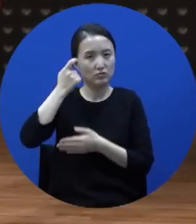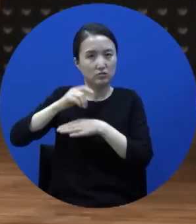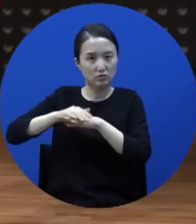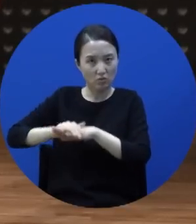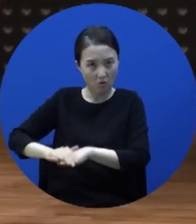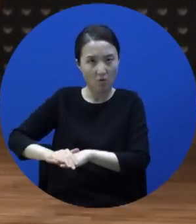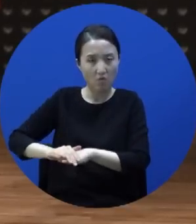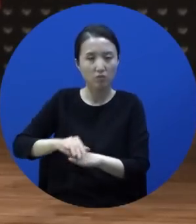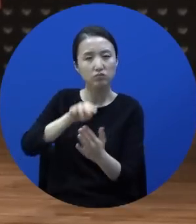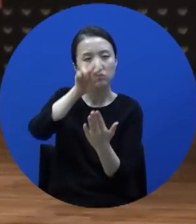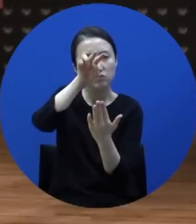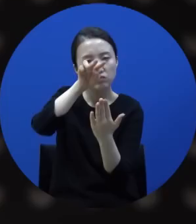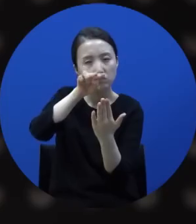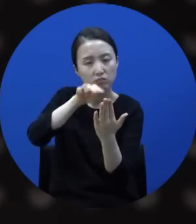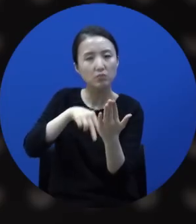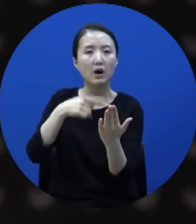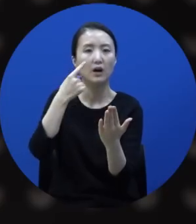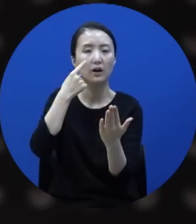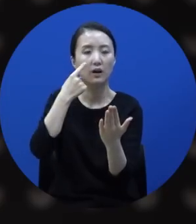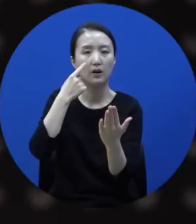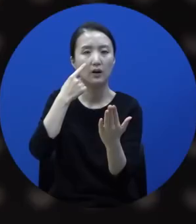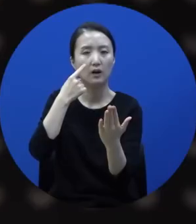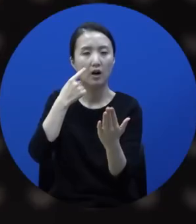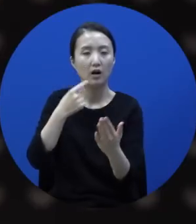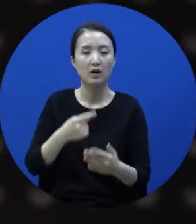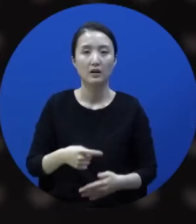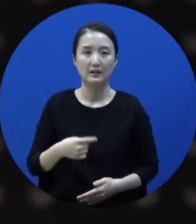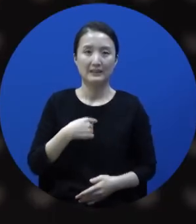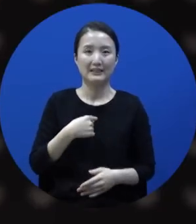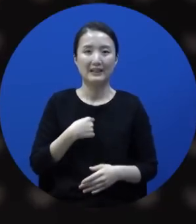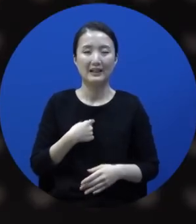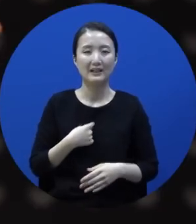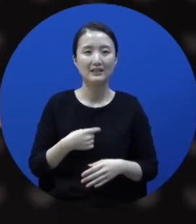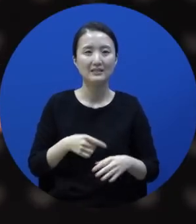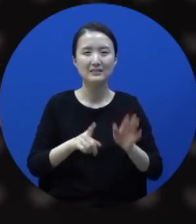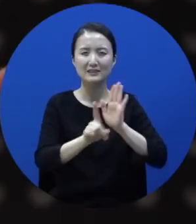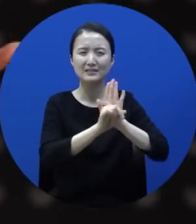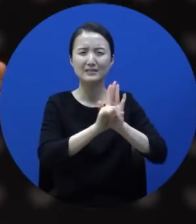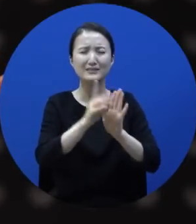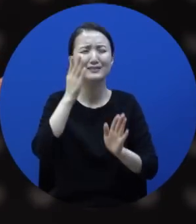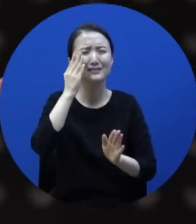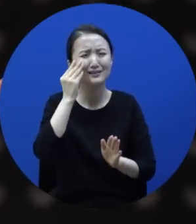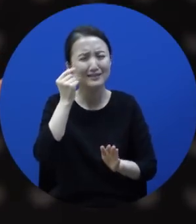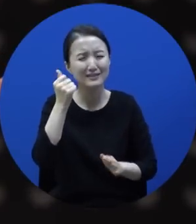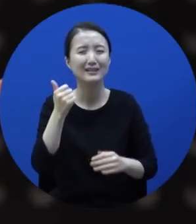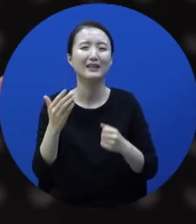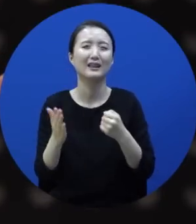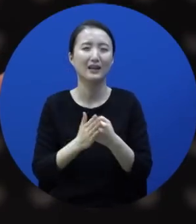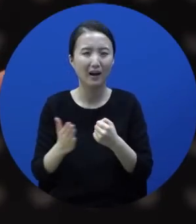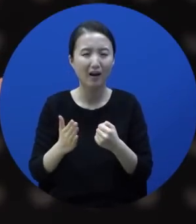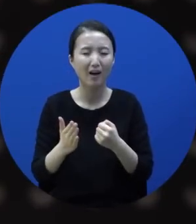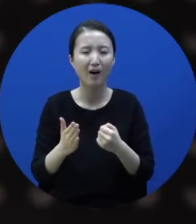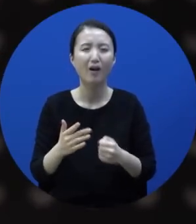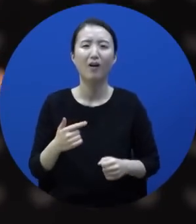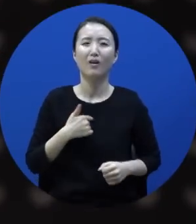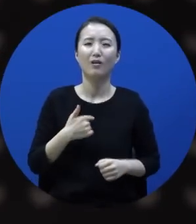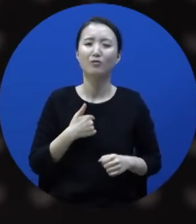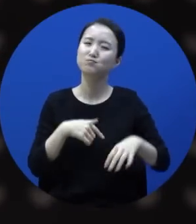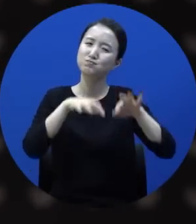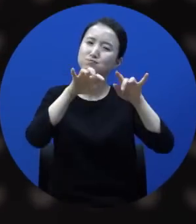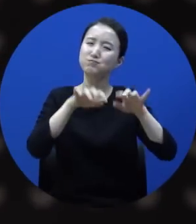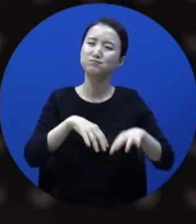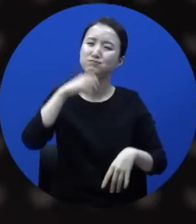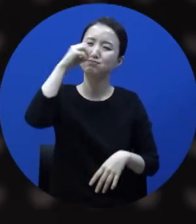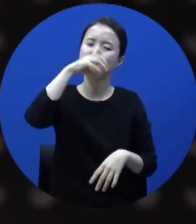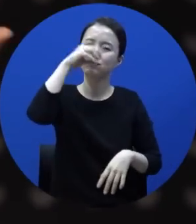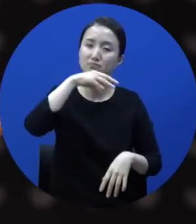그럼 어떤 생각이 드냐면 들어왔는데 처음 본 사람이면 나는 이 안에서 내가 뭘 하는 사람인지도 모르고 어떤 걸